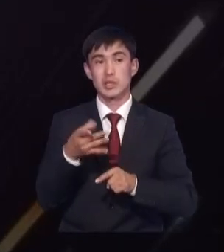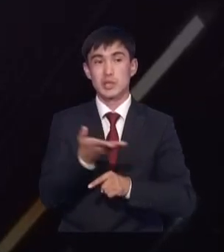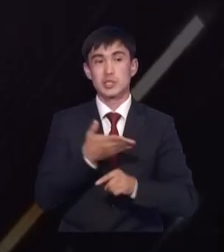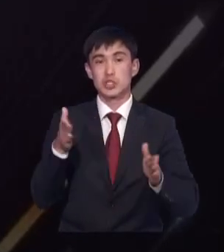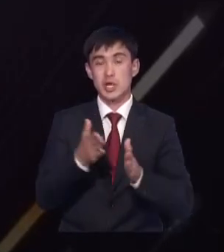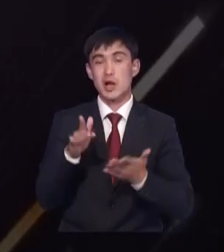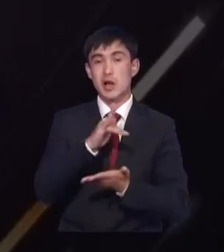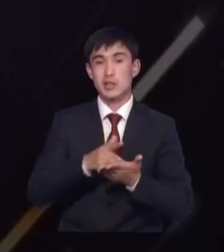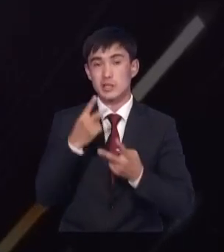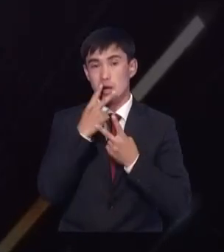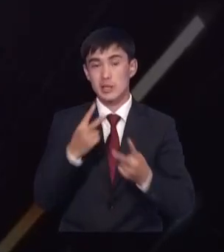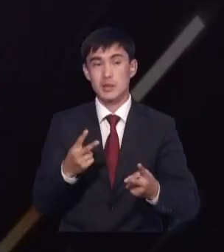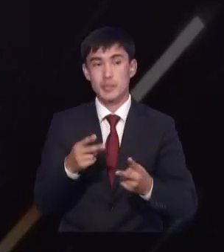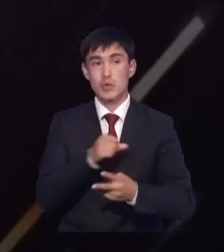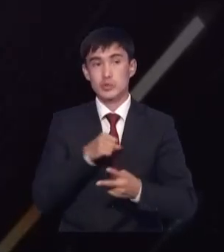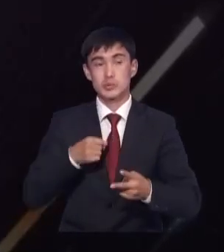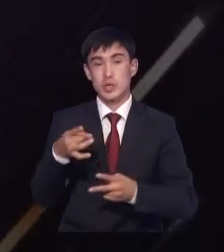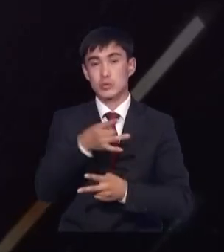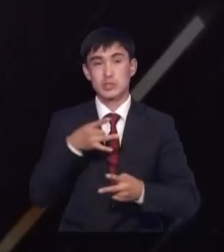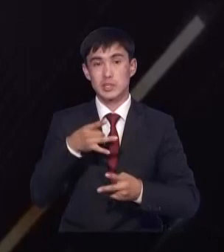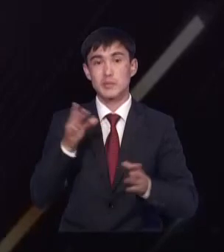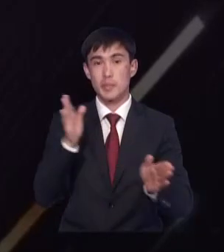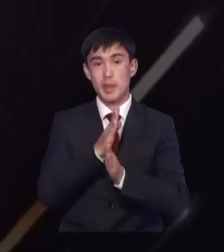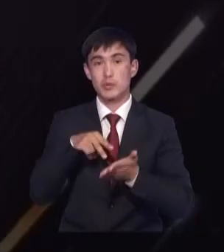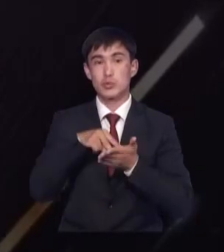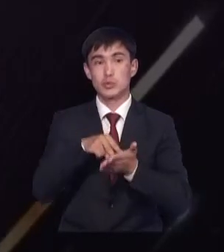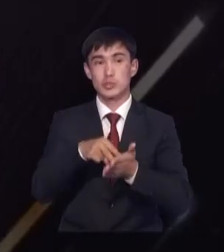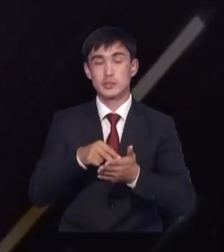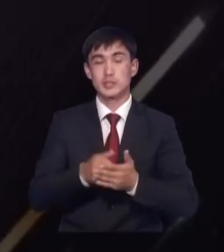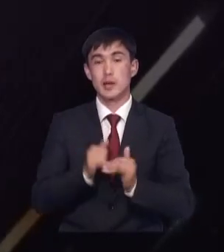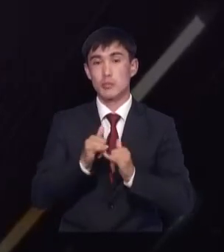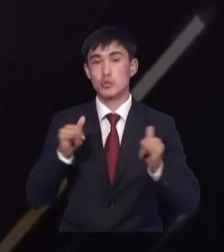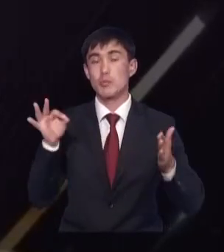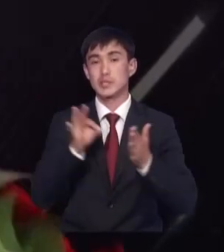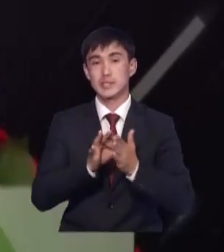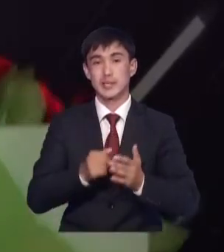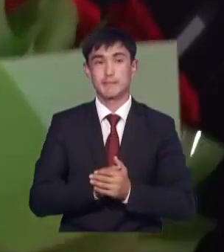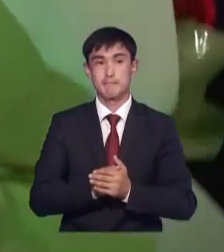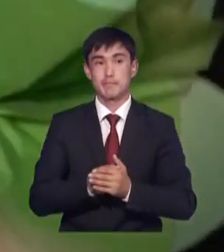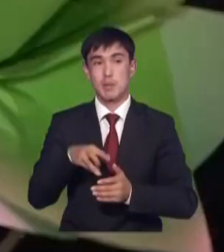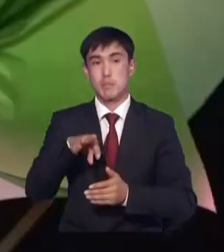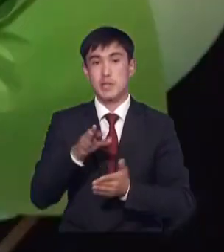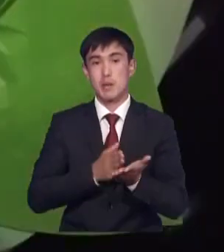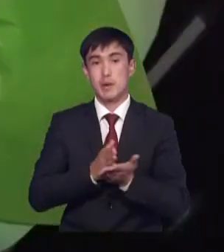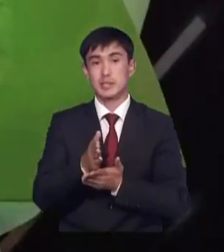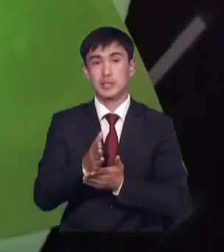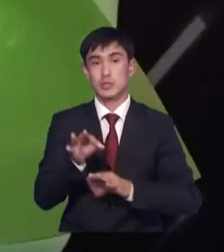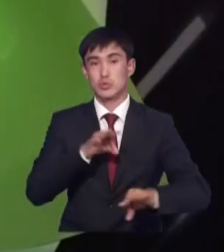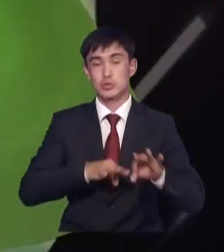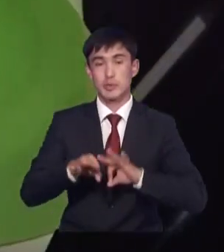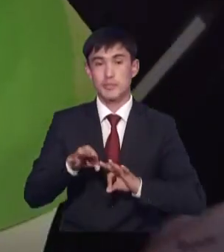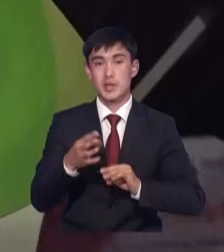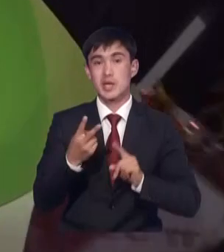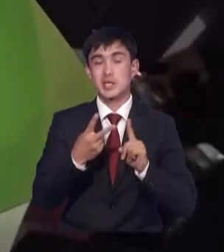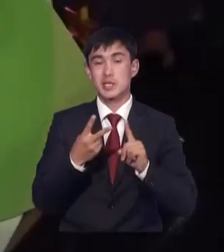шағын қалаларды аралап, өзіміздің аудандардың табиғатын, туризм дамыту мақсатында медиа бағытындағы жоба.